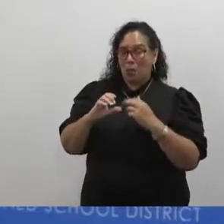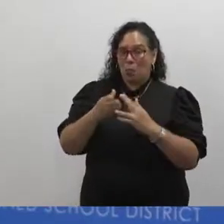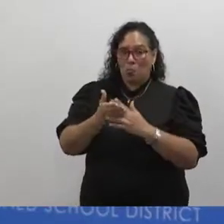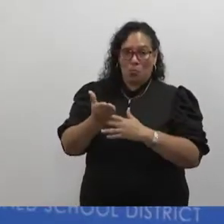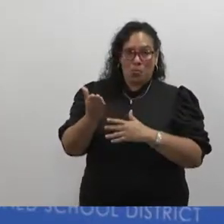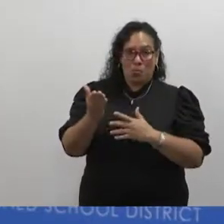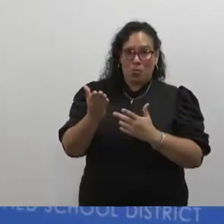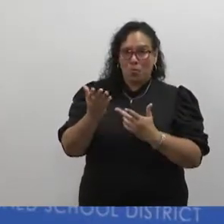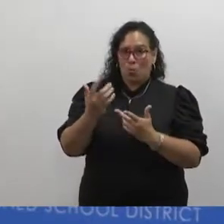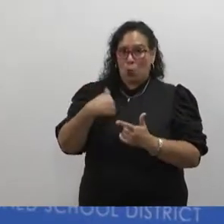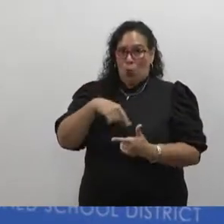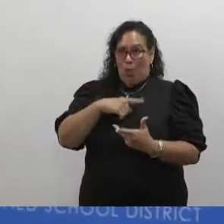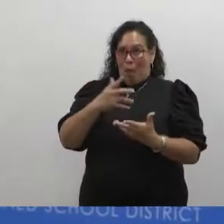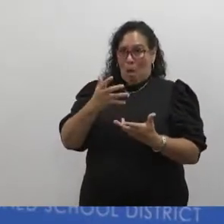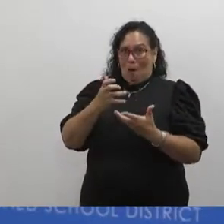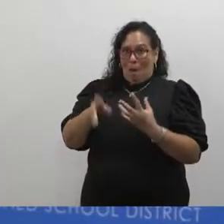vậy,